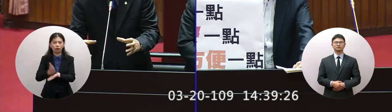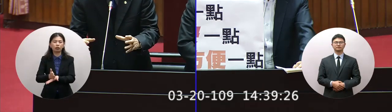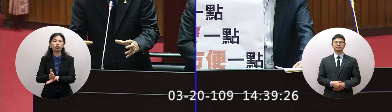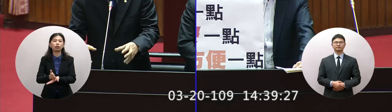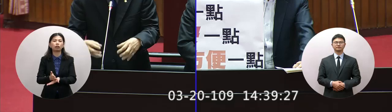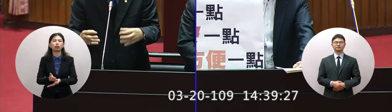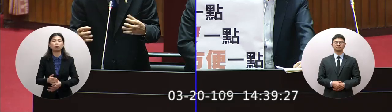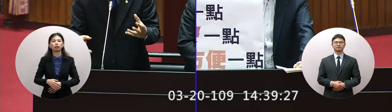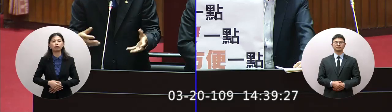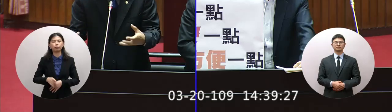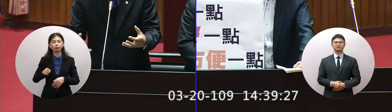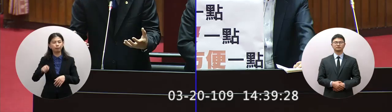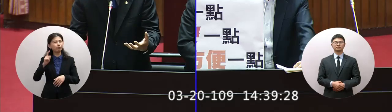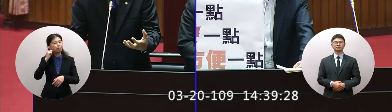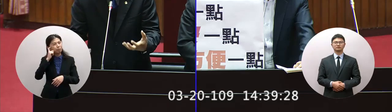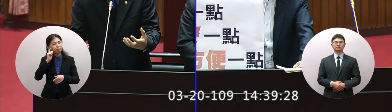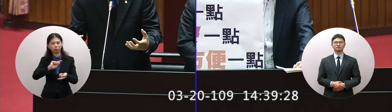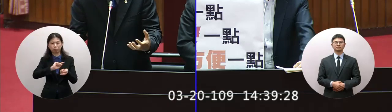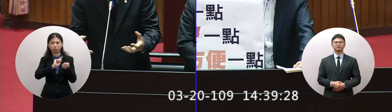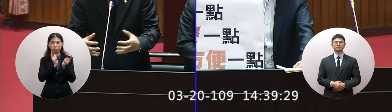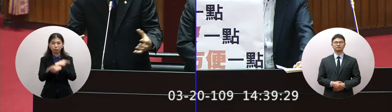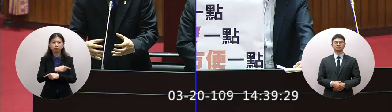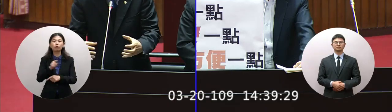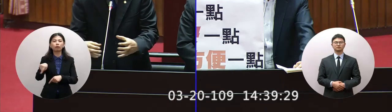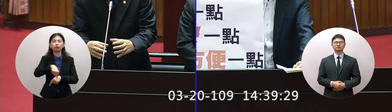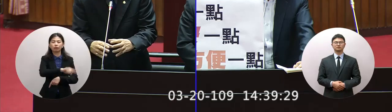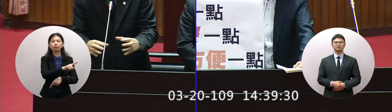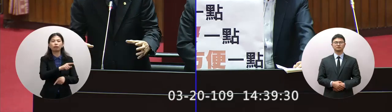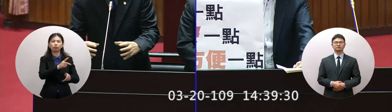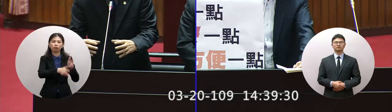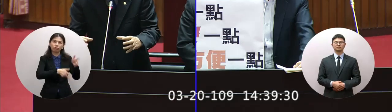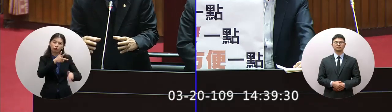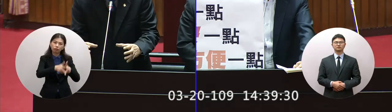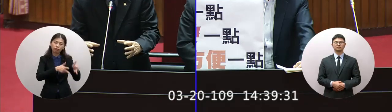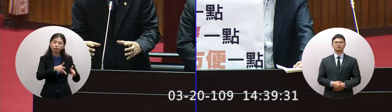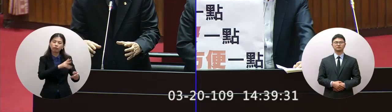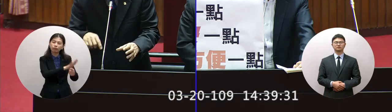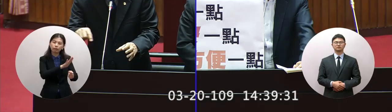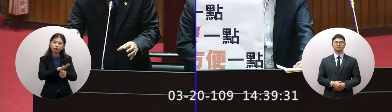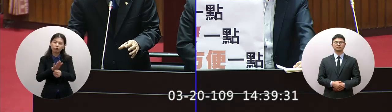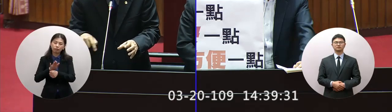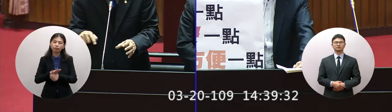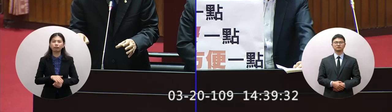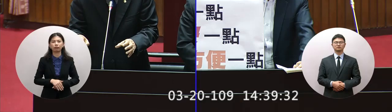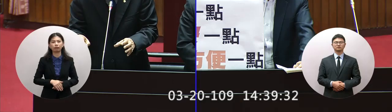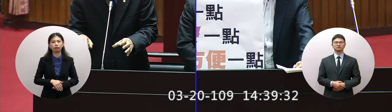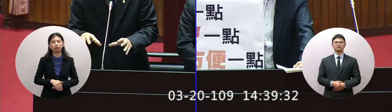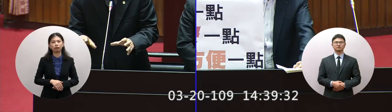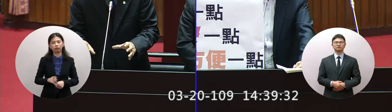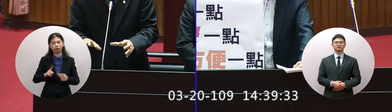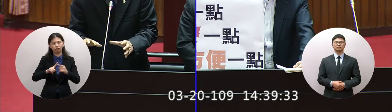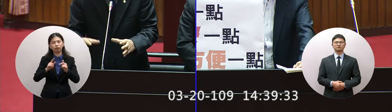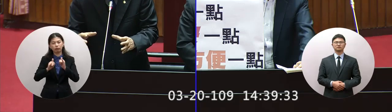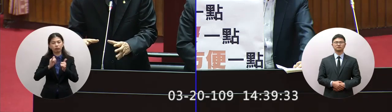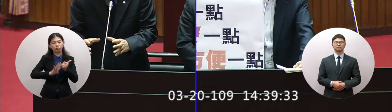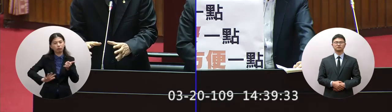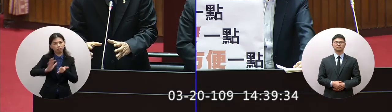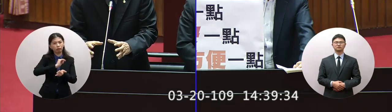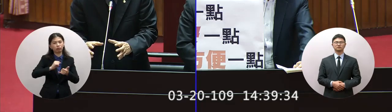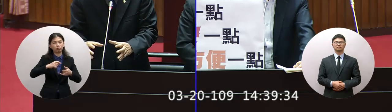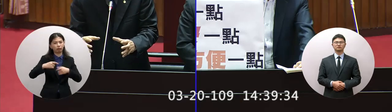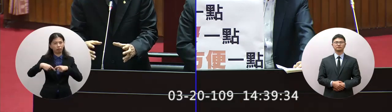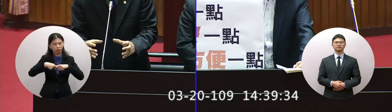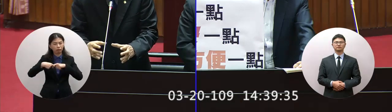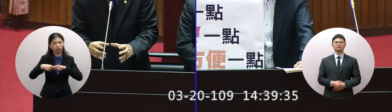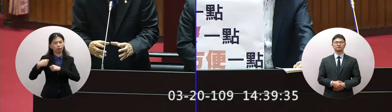合在一起，借由这个口罩的增产工，就是在所以这个战役应该是一致的，它就是全民国防、全民联防性质的